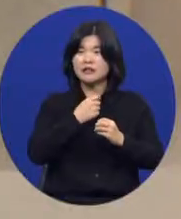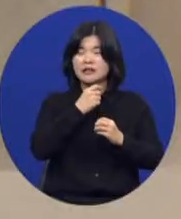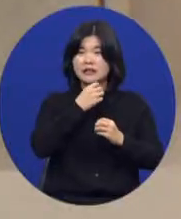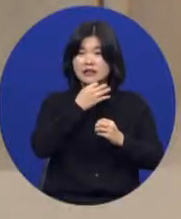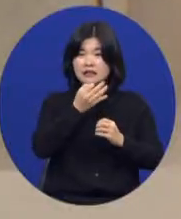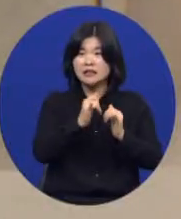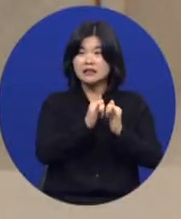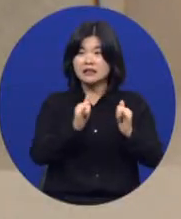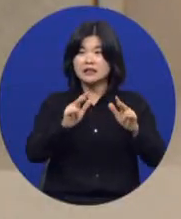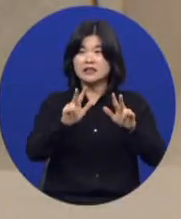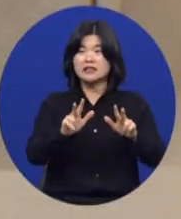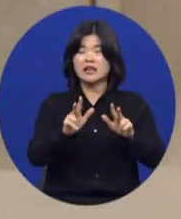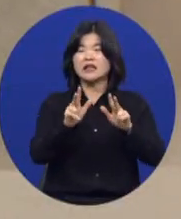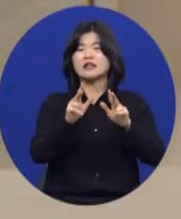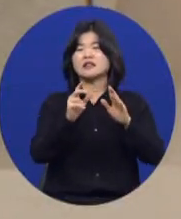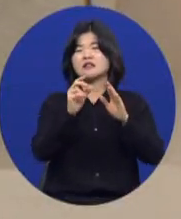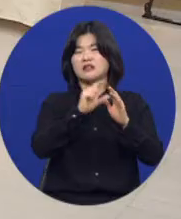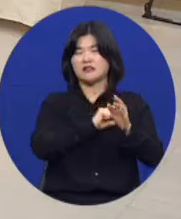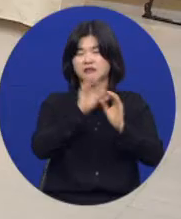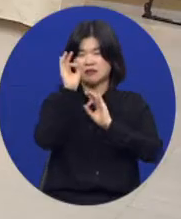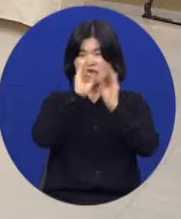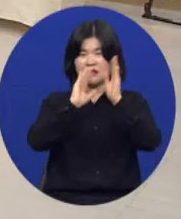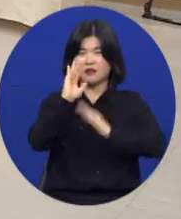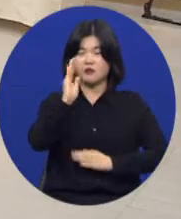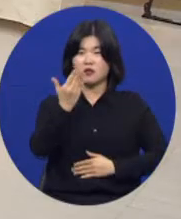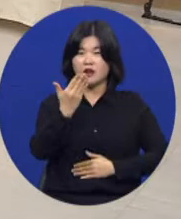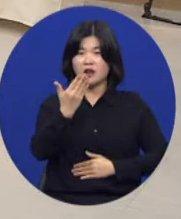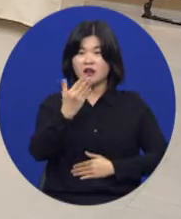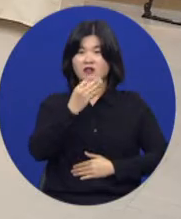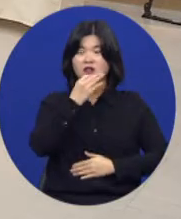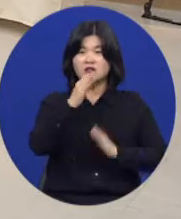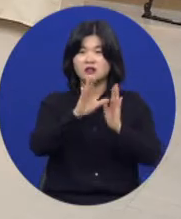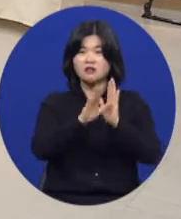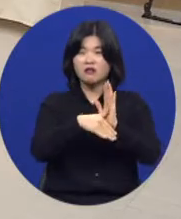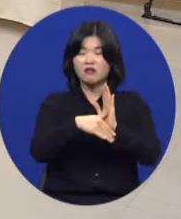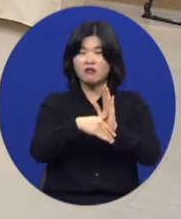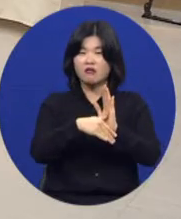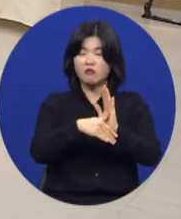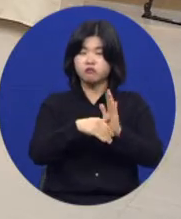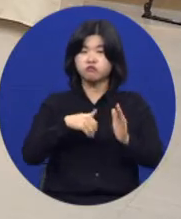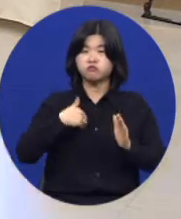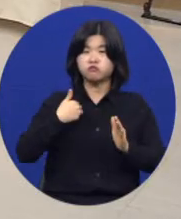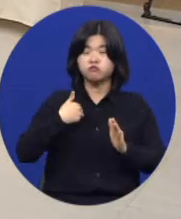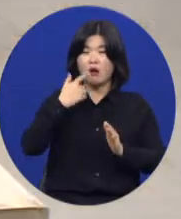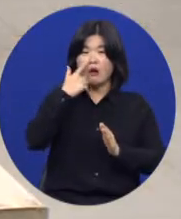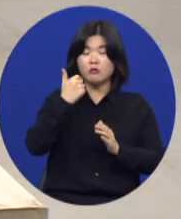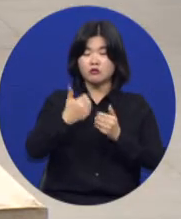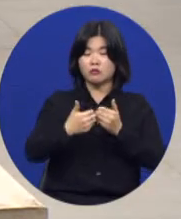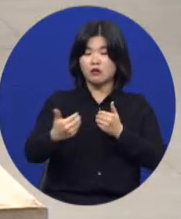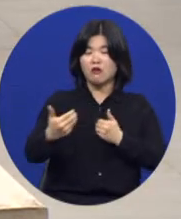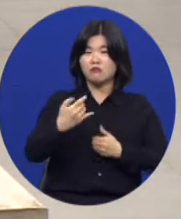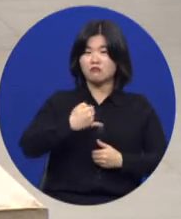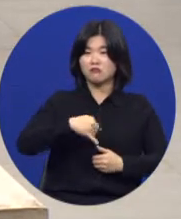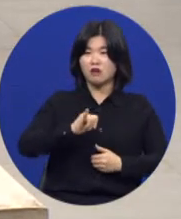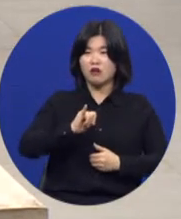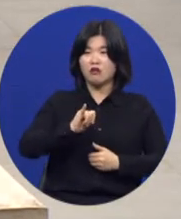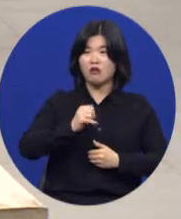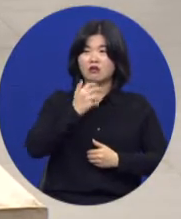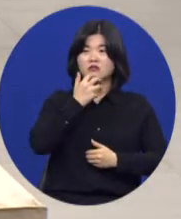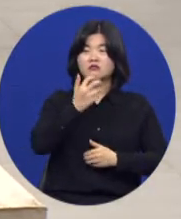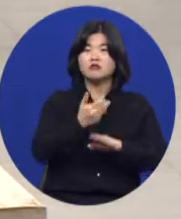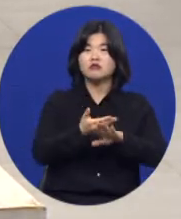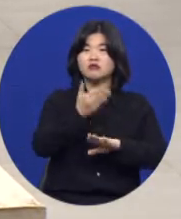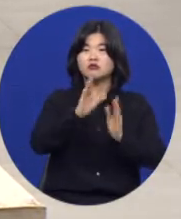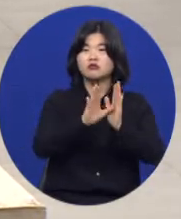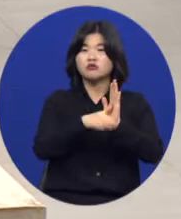희생자들은 이제야 제 이름을 찾았습니다. 10살 때 영문도 모른 채 아버지와 헤어진 딸은 80을 훌쩍